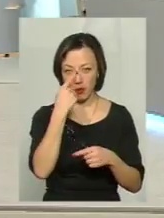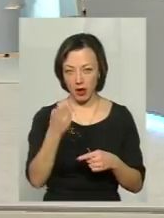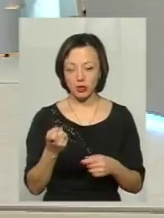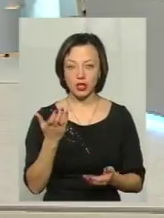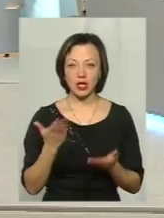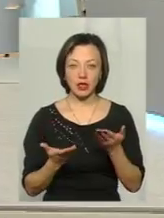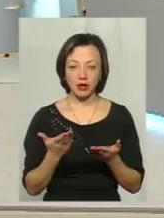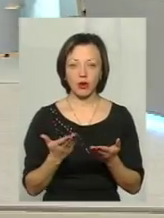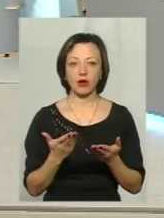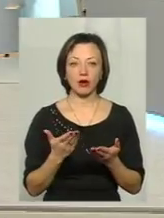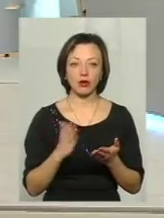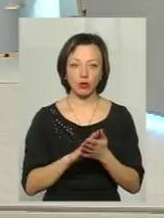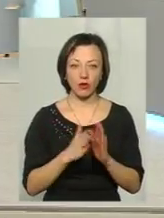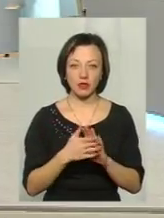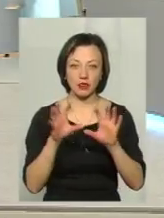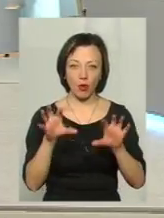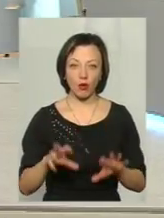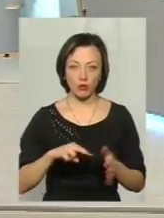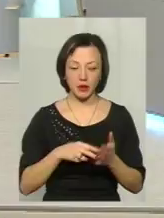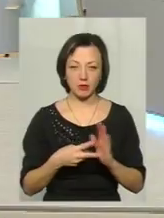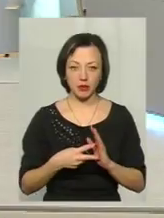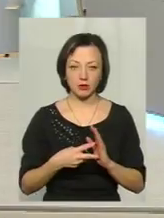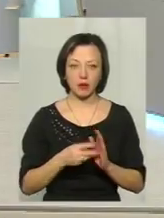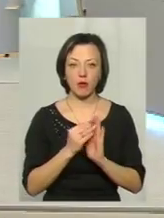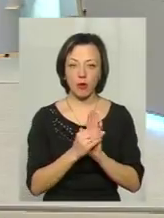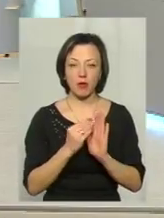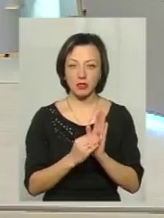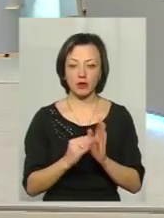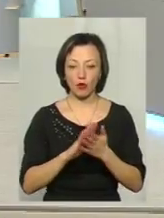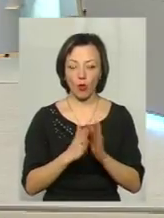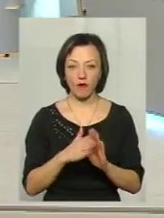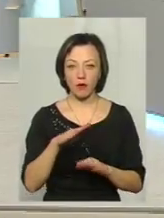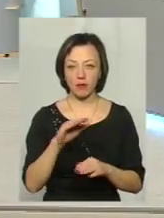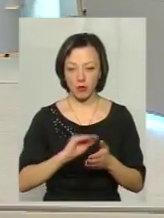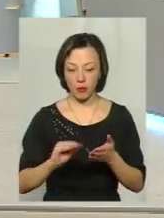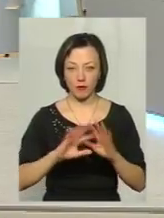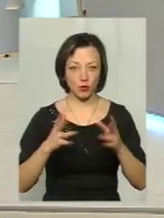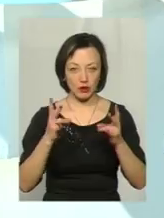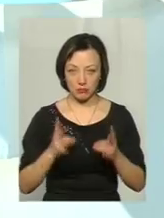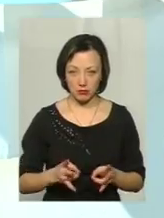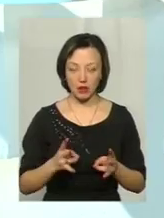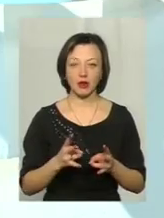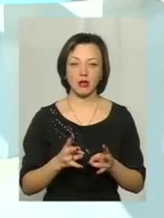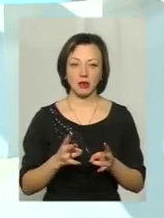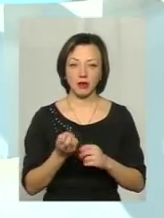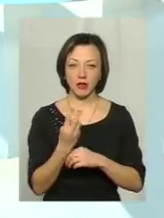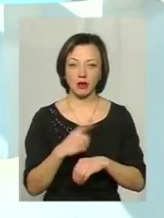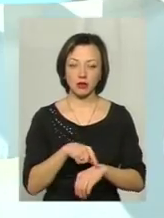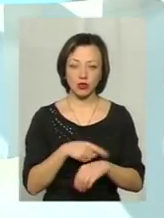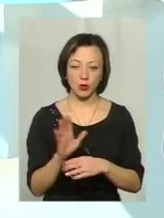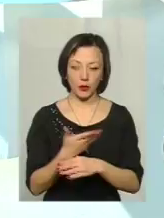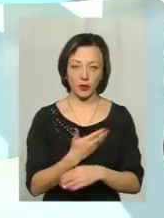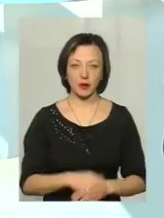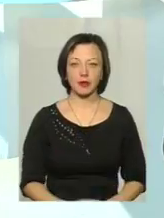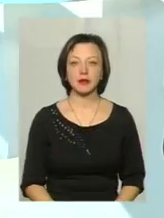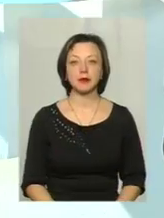Попереджений. Той договір в оренді, прописується, що в случаї, не дай Бог, чи за 12 годин споруда